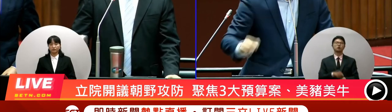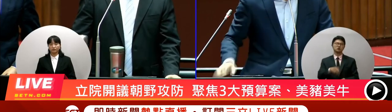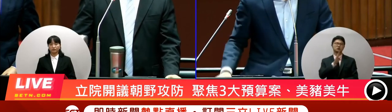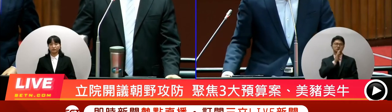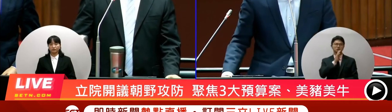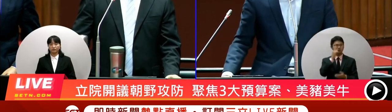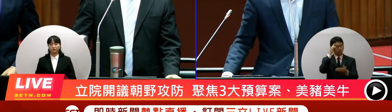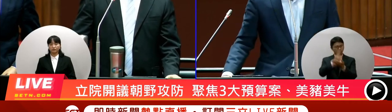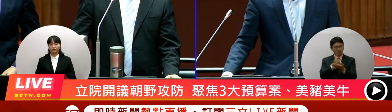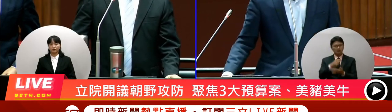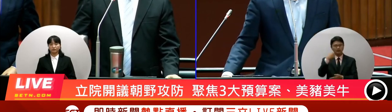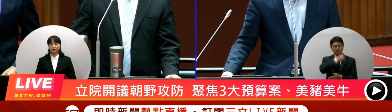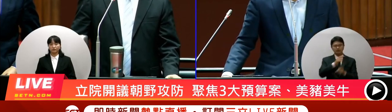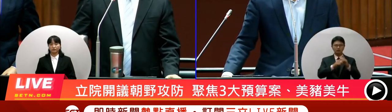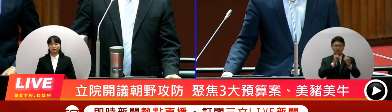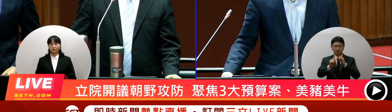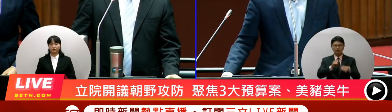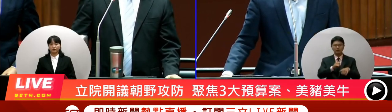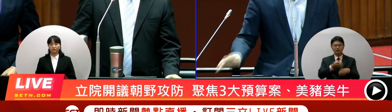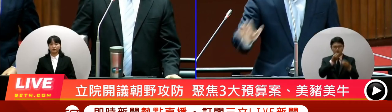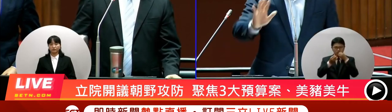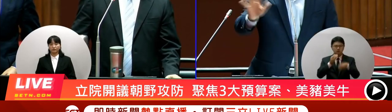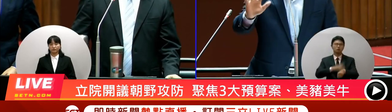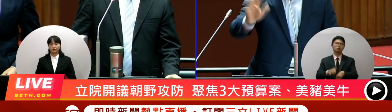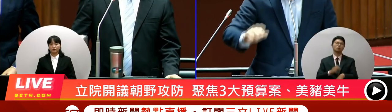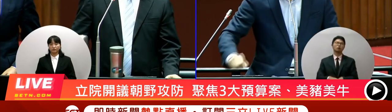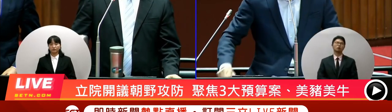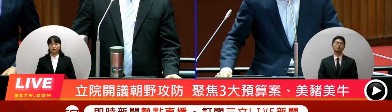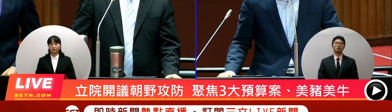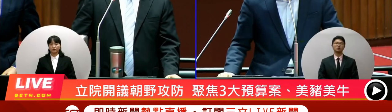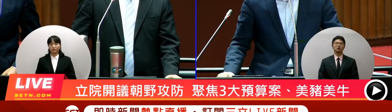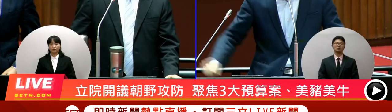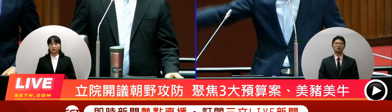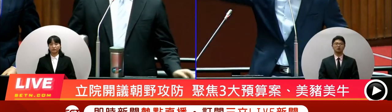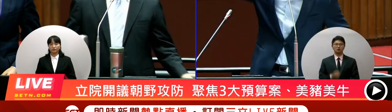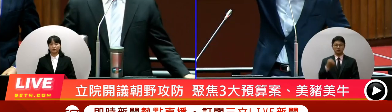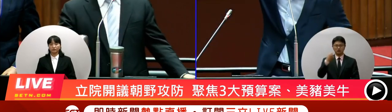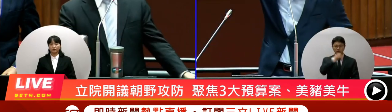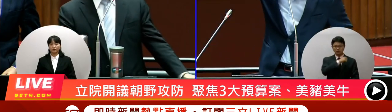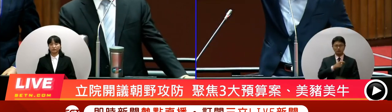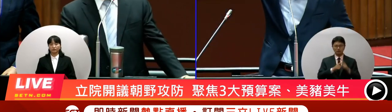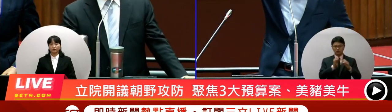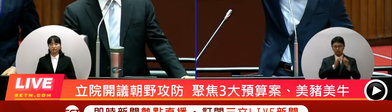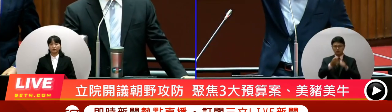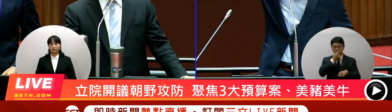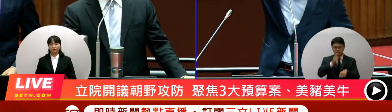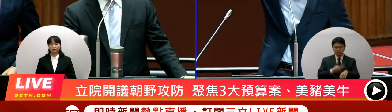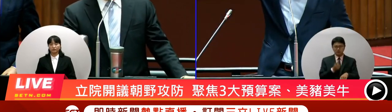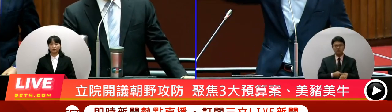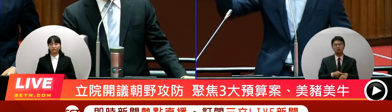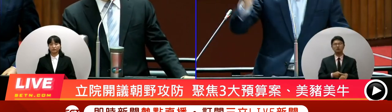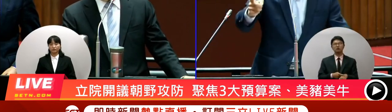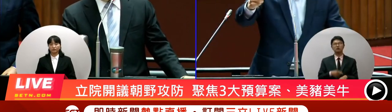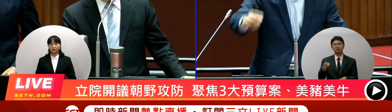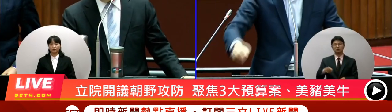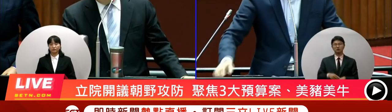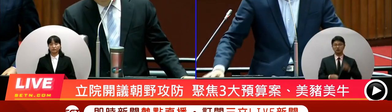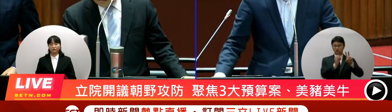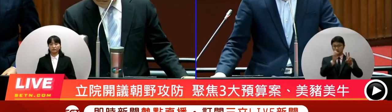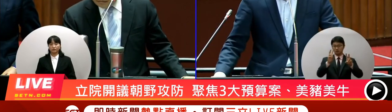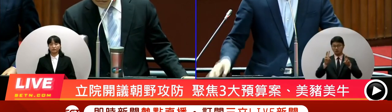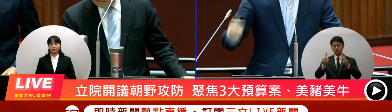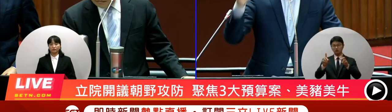每天碰到。院长，国人饮食习惯不一样，一样。2016年7月13号，民进党全面执